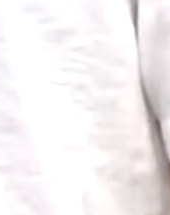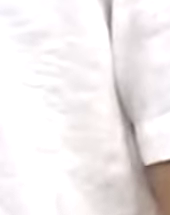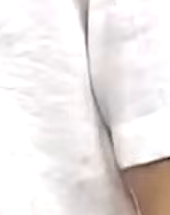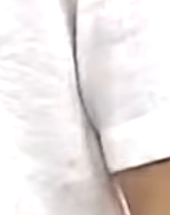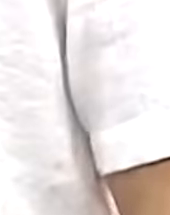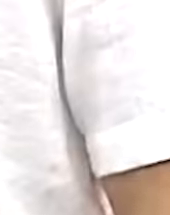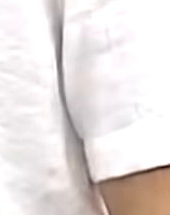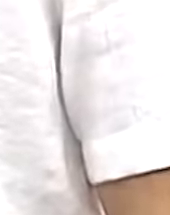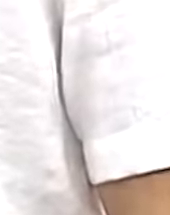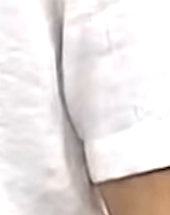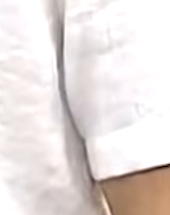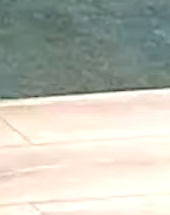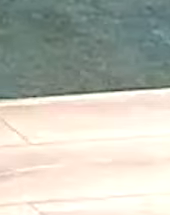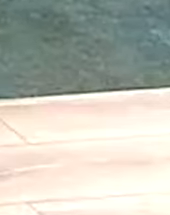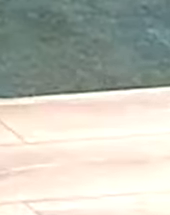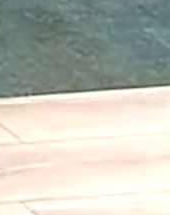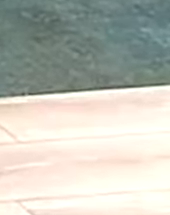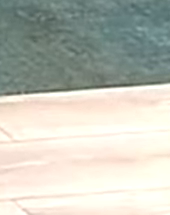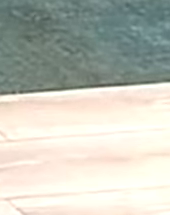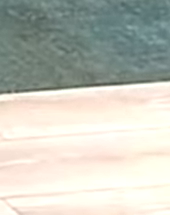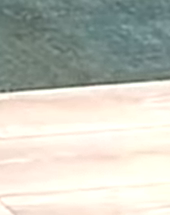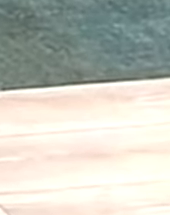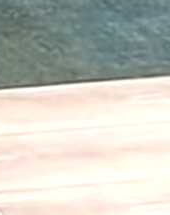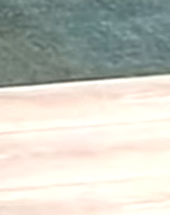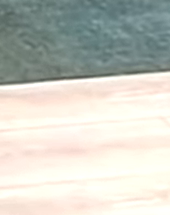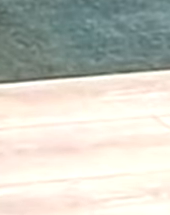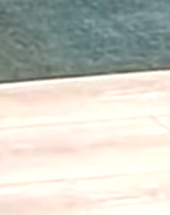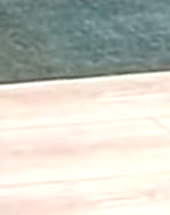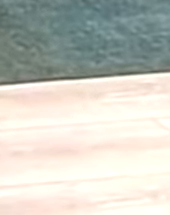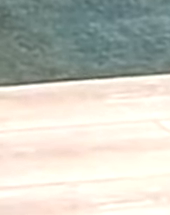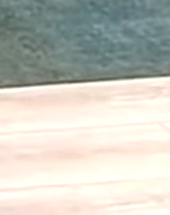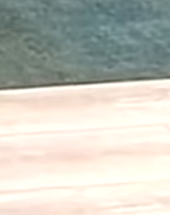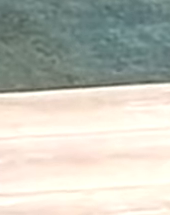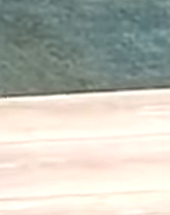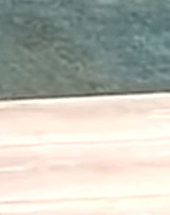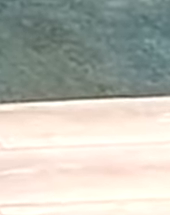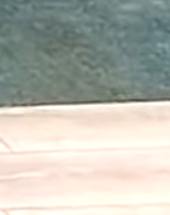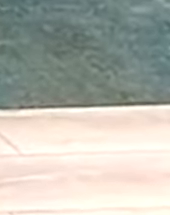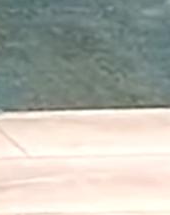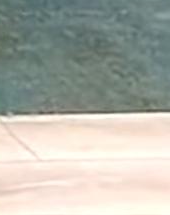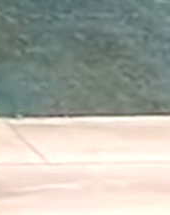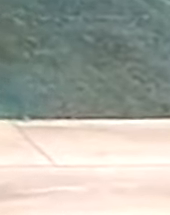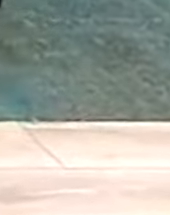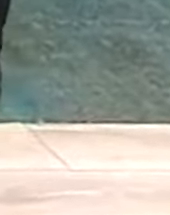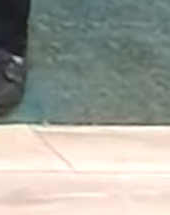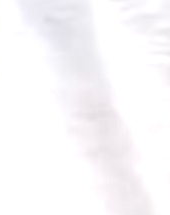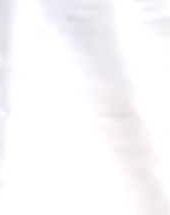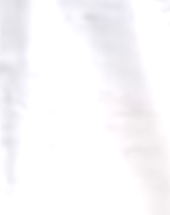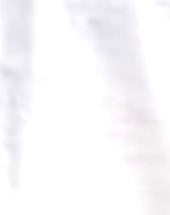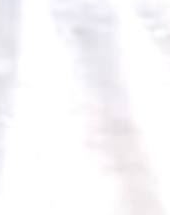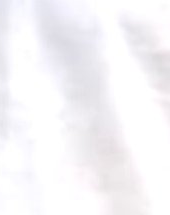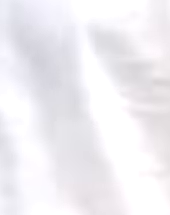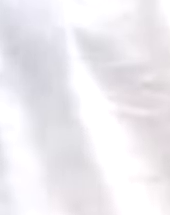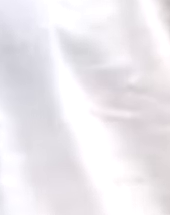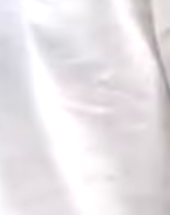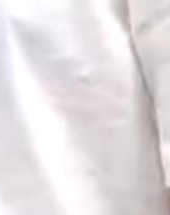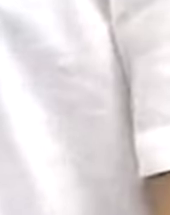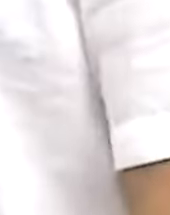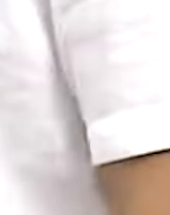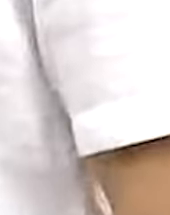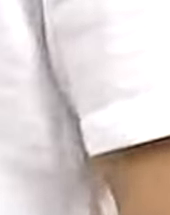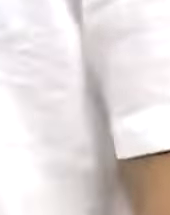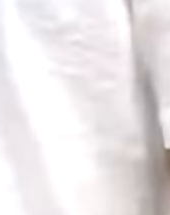Yok ya aslında biz 7 istedik başlangıçta. Ama sonra bir baktık 3 tane yeter, dayanamıyoruz. Nasıl?